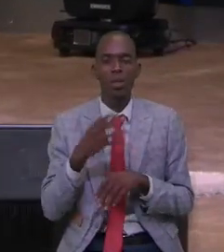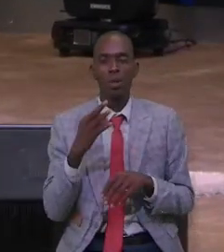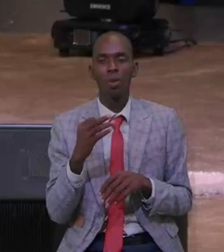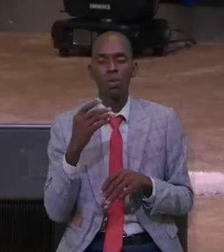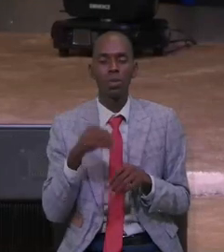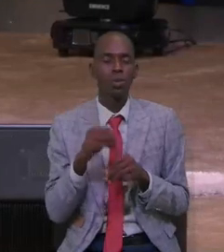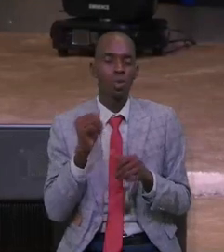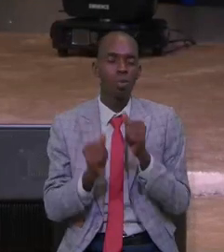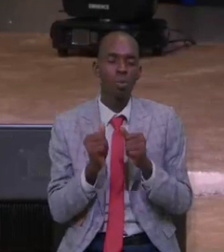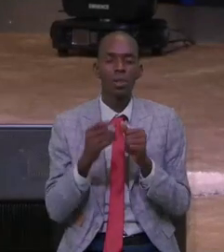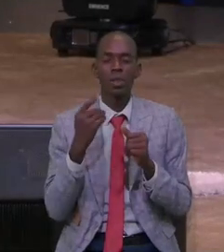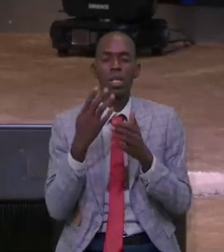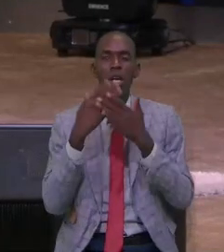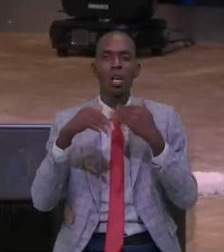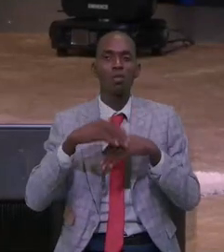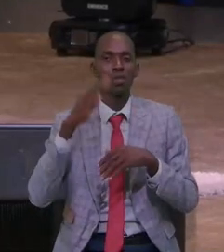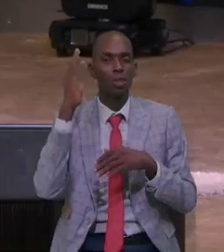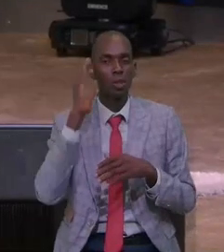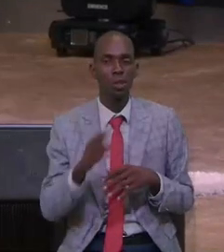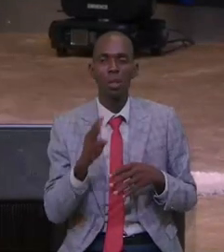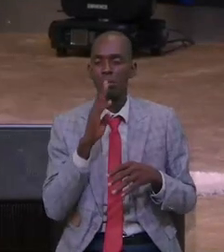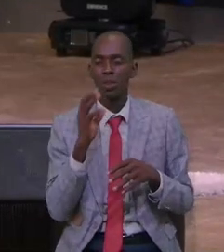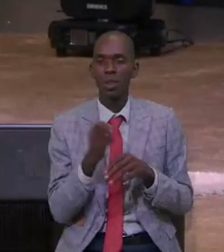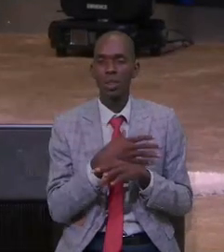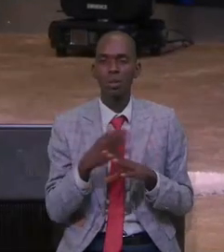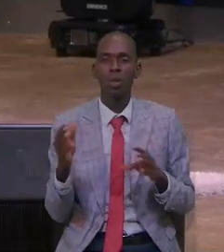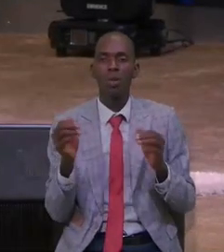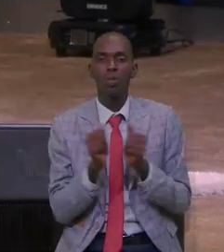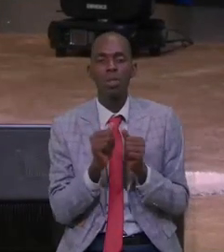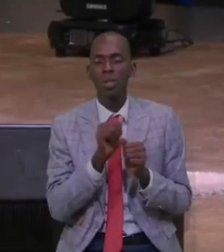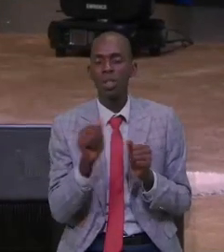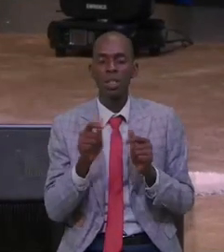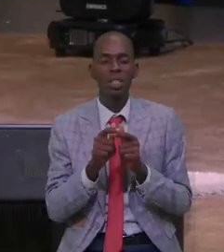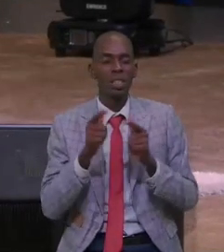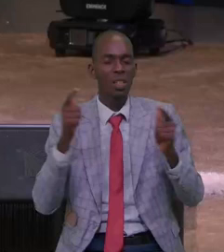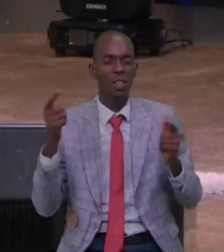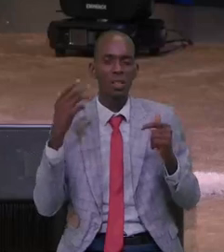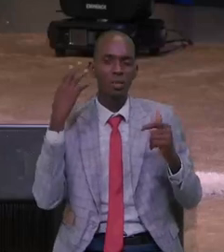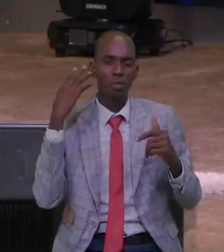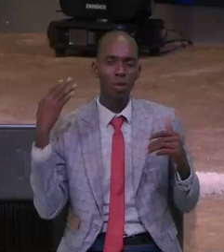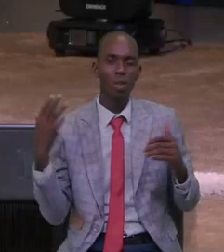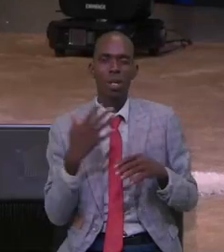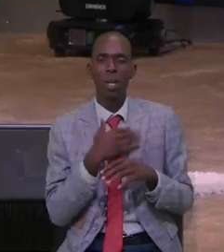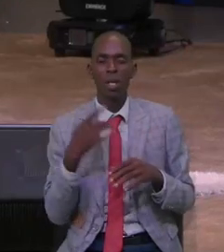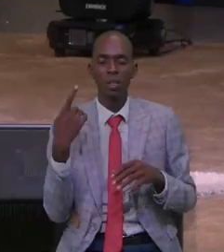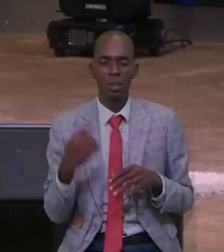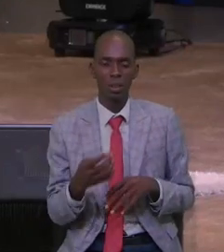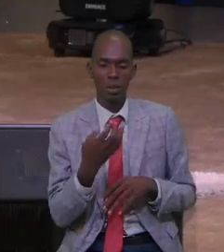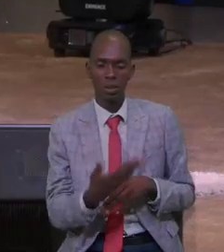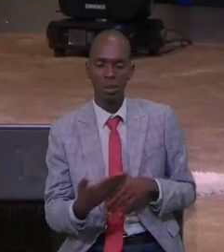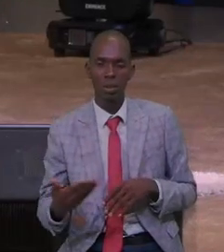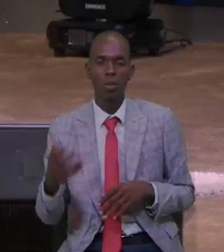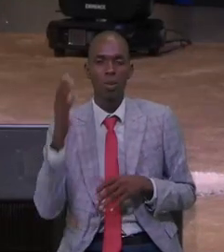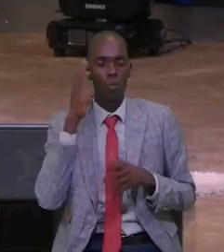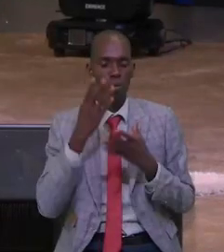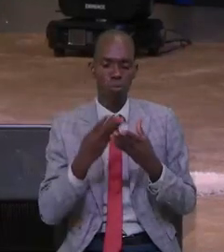cieux passeront avec fracas. Les éléments embrasés se dissoudront.